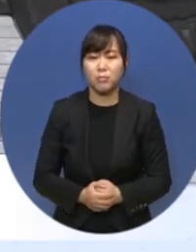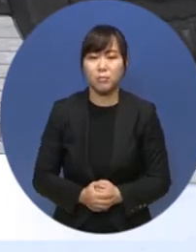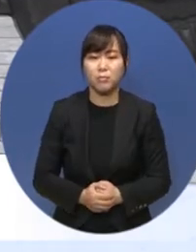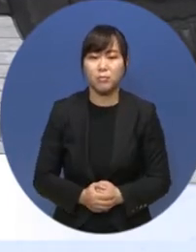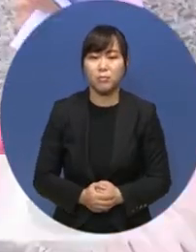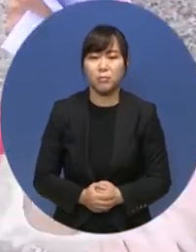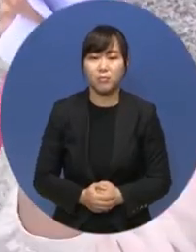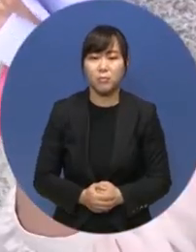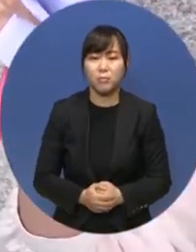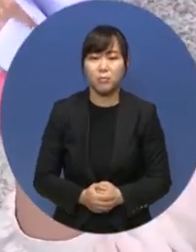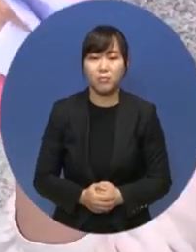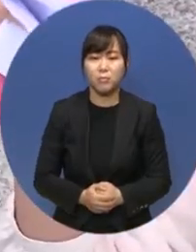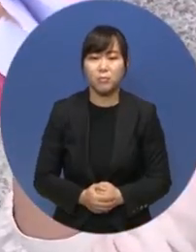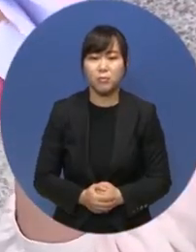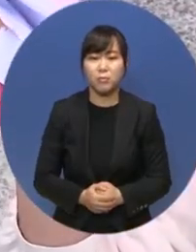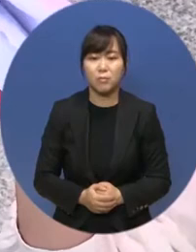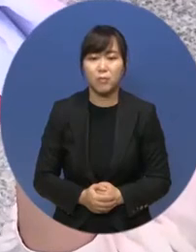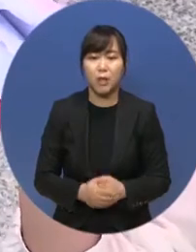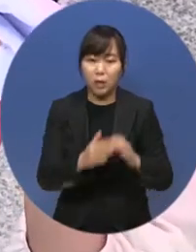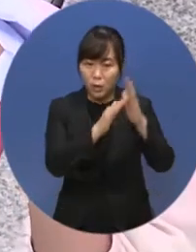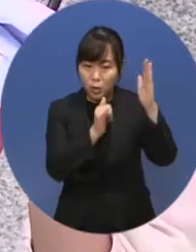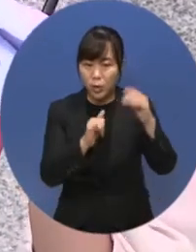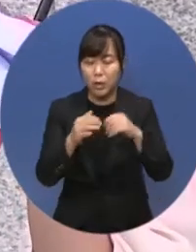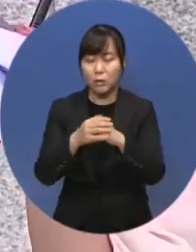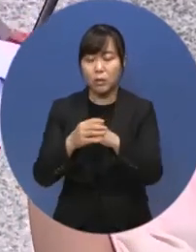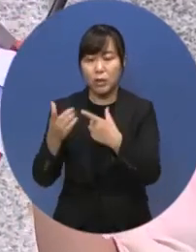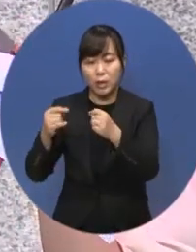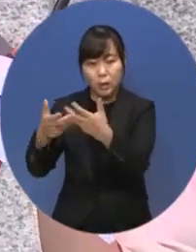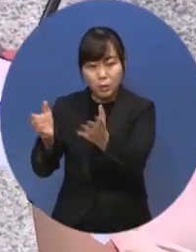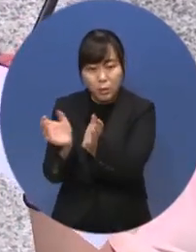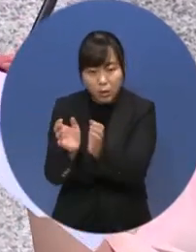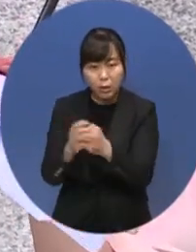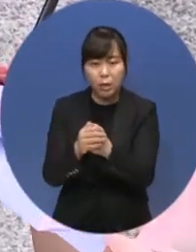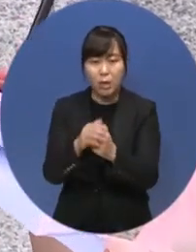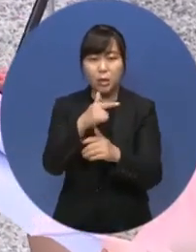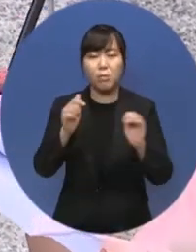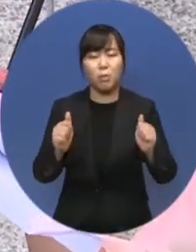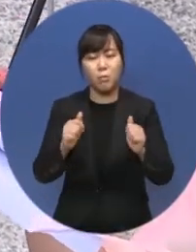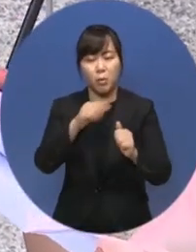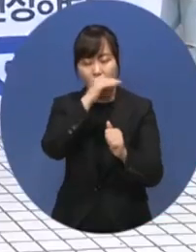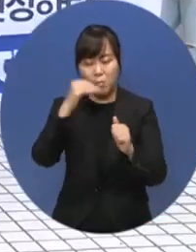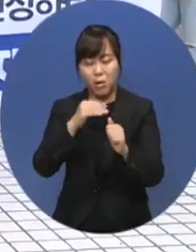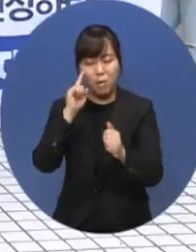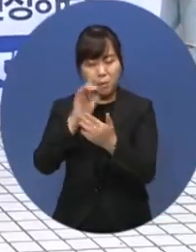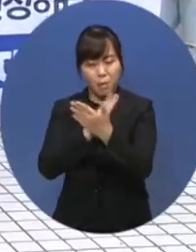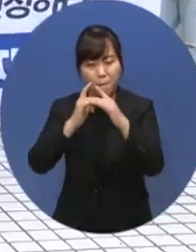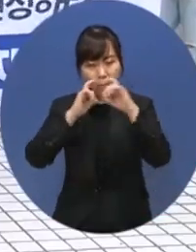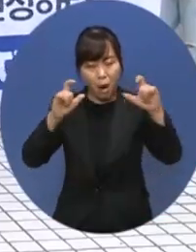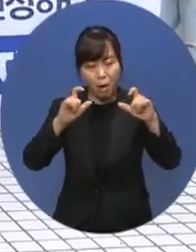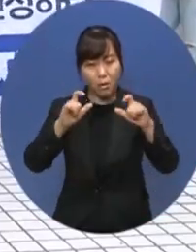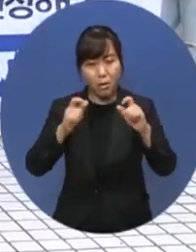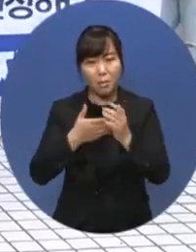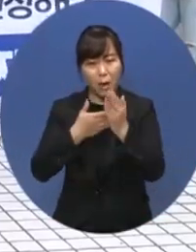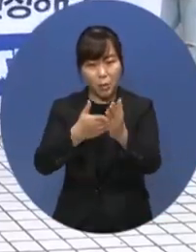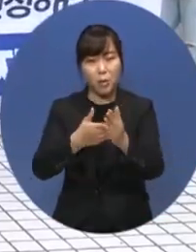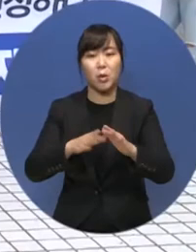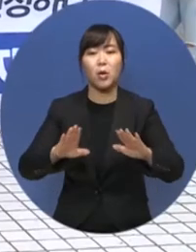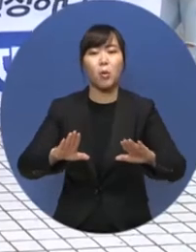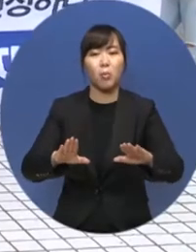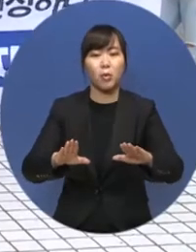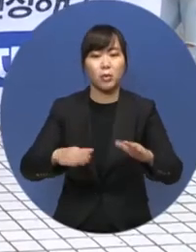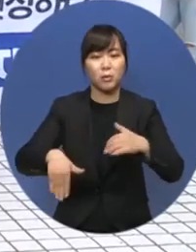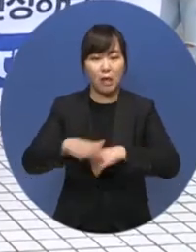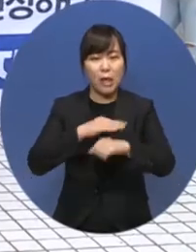우려가 됩니다. 유족 측과 장출연은 대법원의 공정한 판결을 촉구하는 한편, 이번